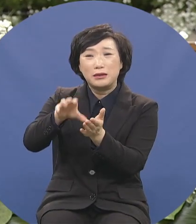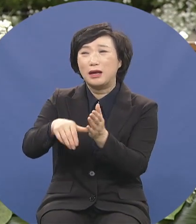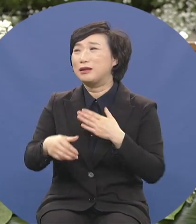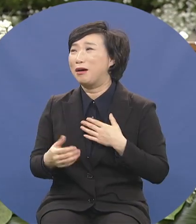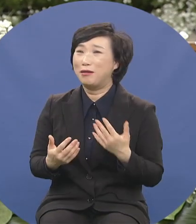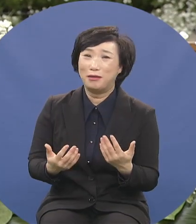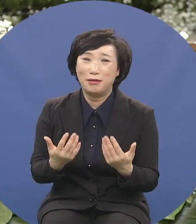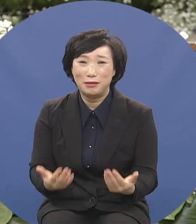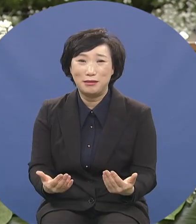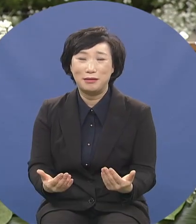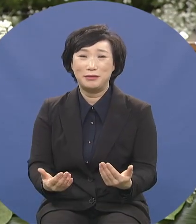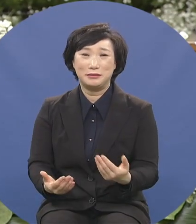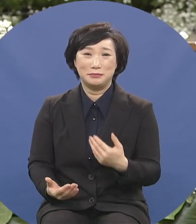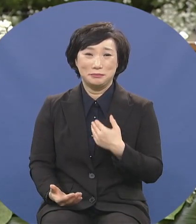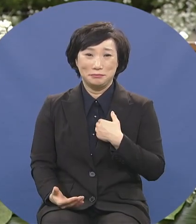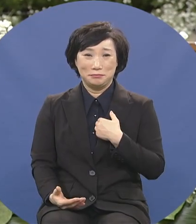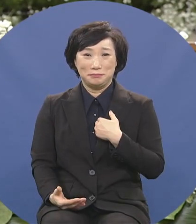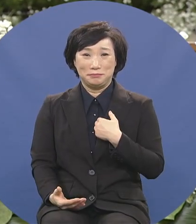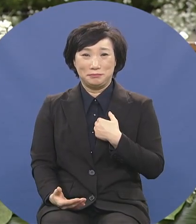것이냐